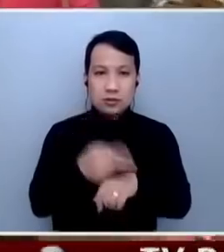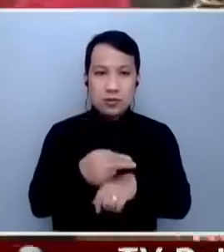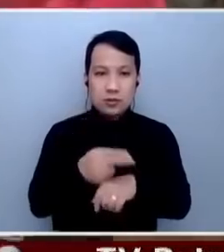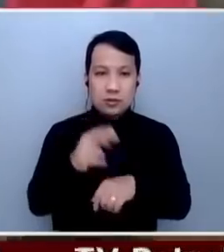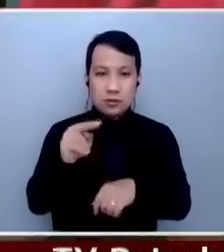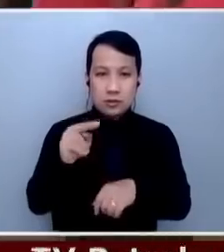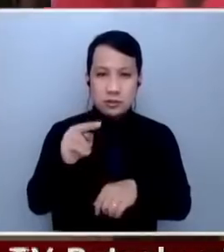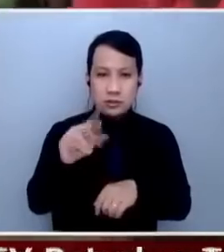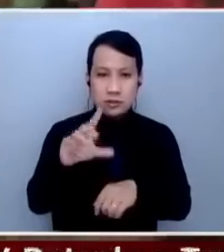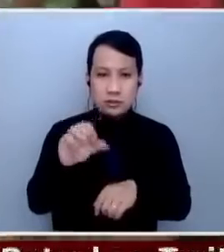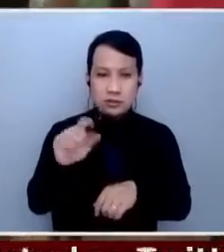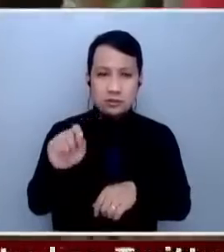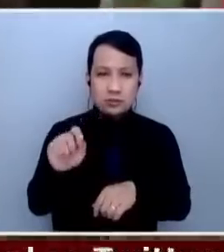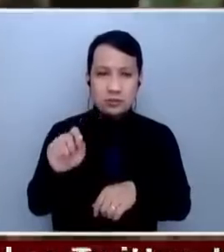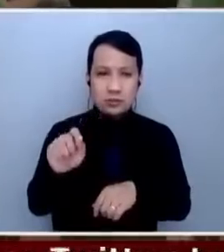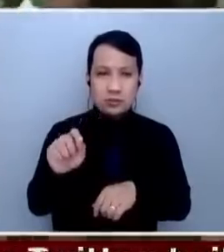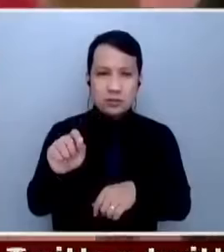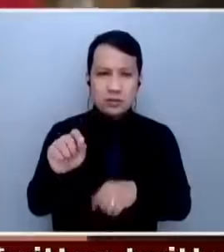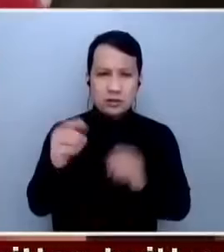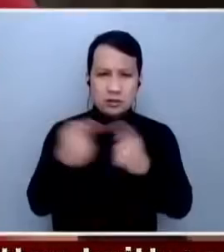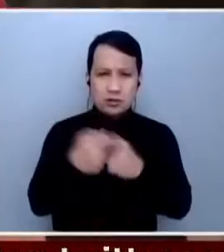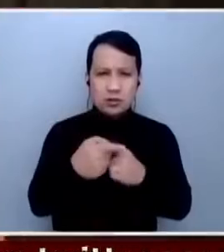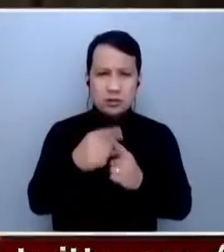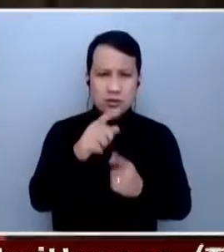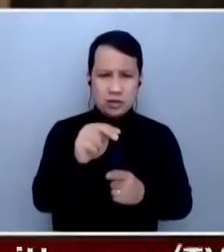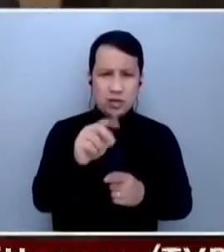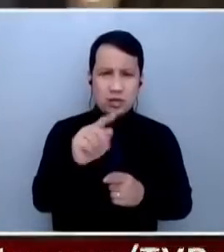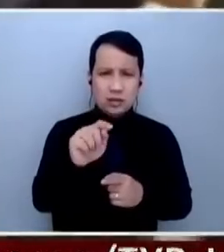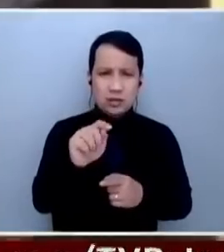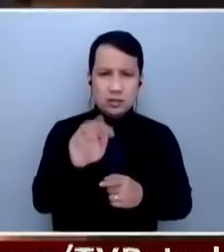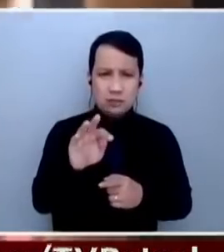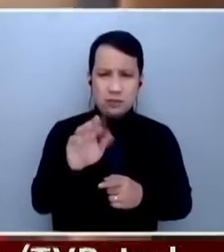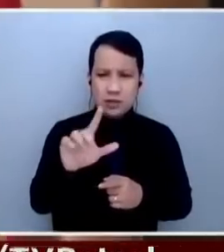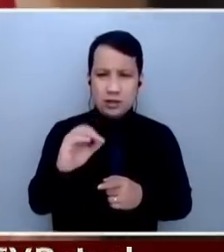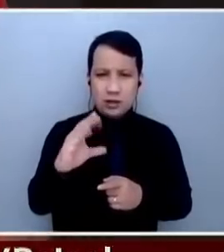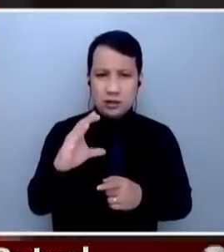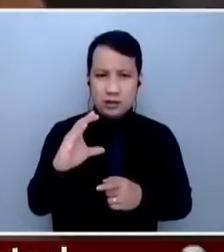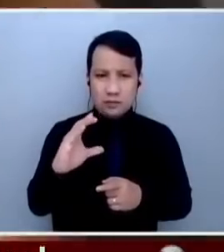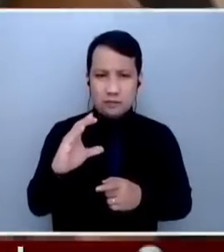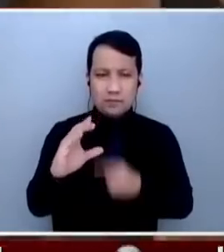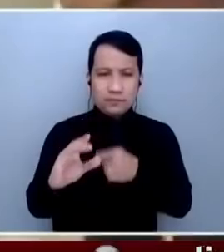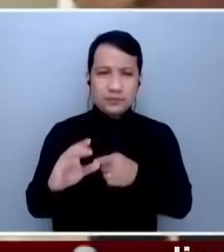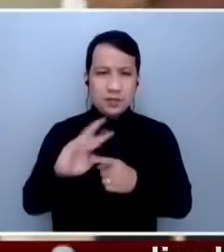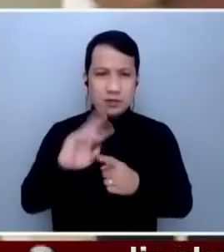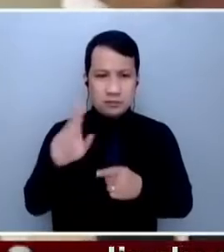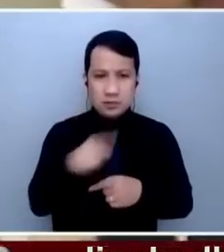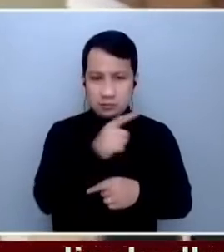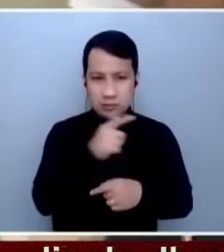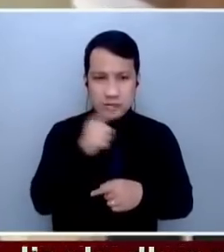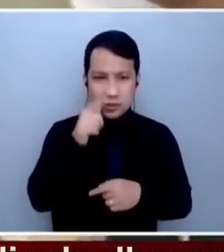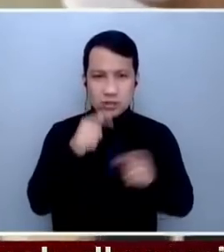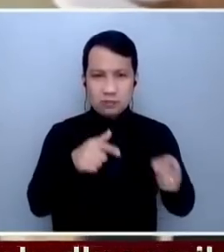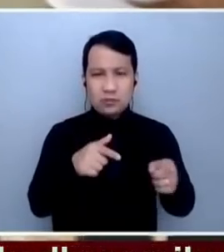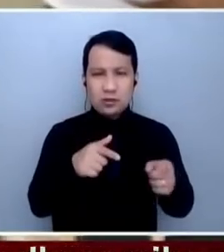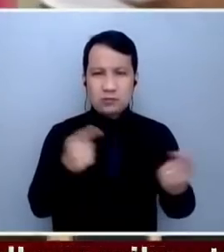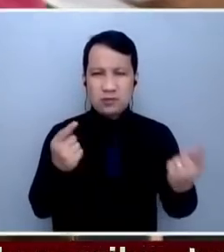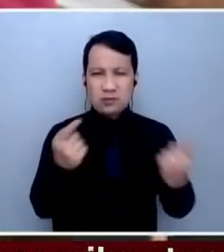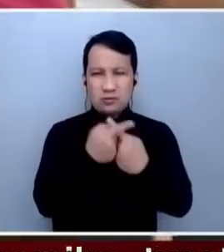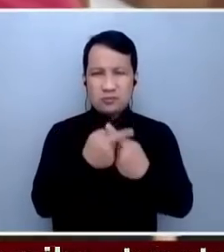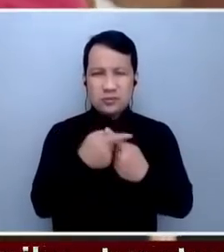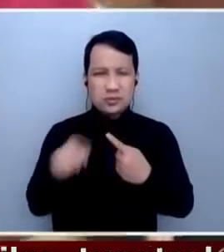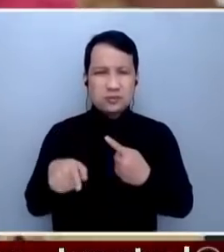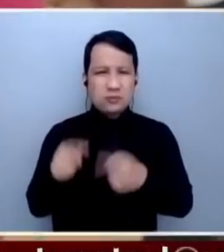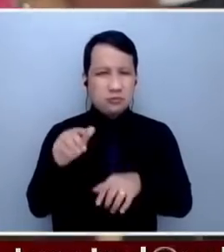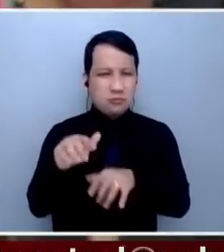End Local Communist Armed Conflict o NTFLCAC. Sabi ng Vice Presidente, duplikado lang ito ng trabaho